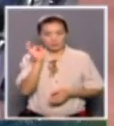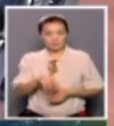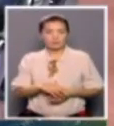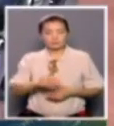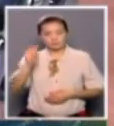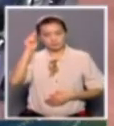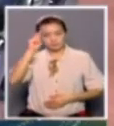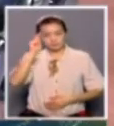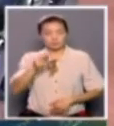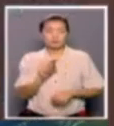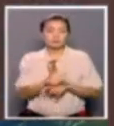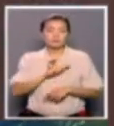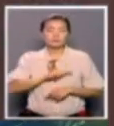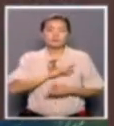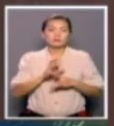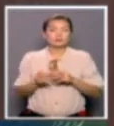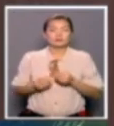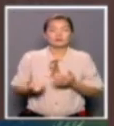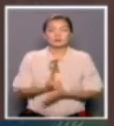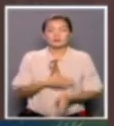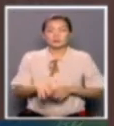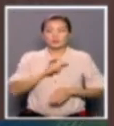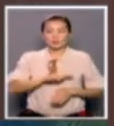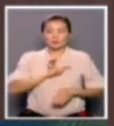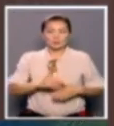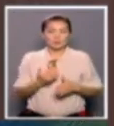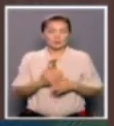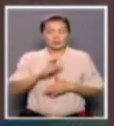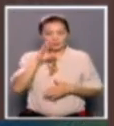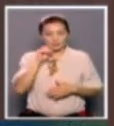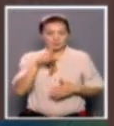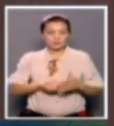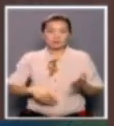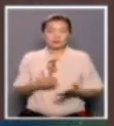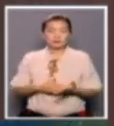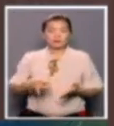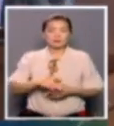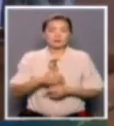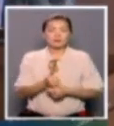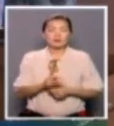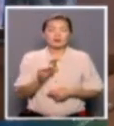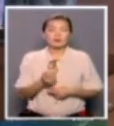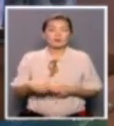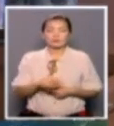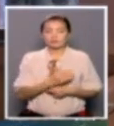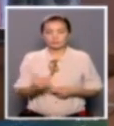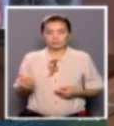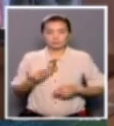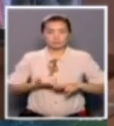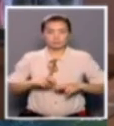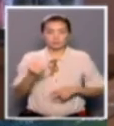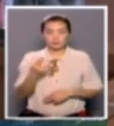бен біліміңіз жүктелген міндеттеріңізді нәтижелі атқаруға ықпал етеріне сенемін деген аймақ басшысы Махамбет Досмұхамбетов